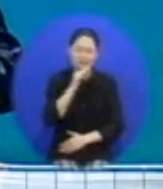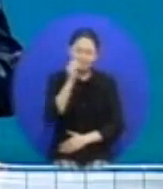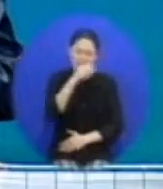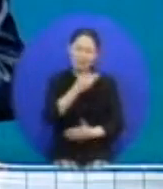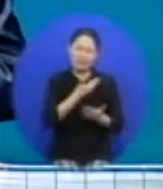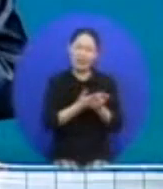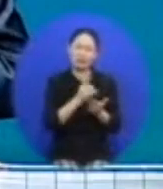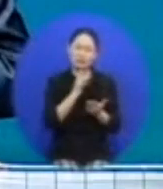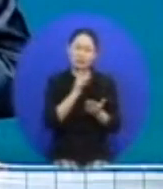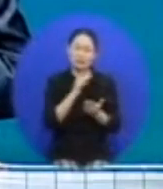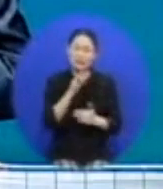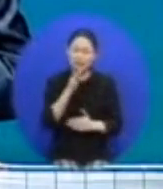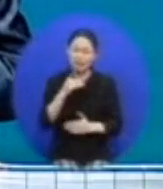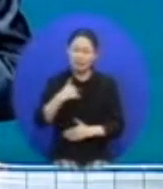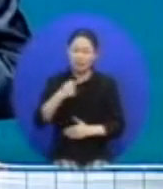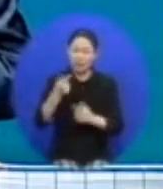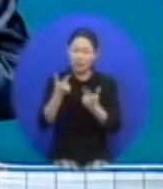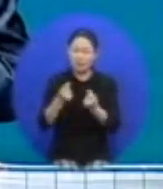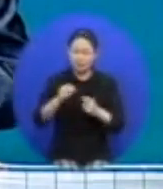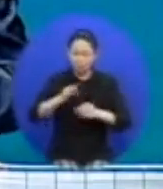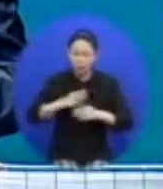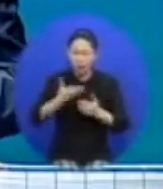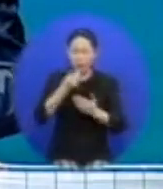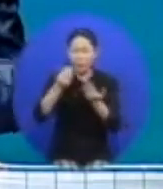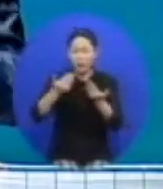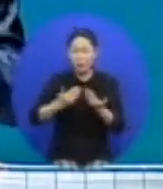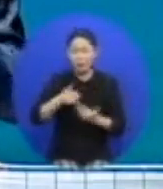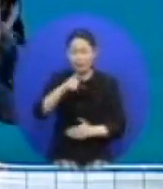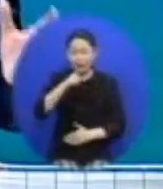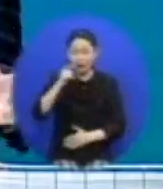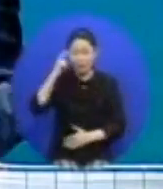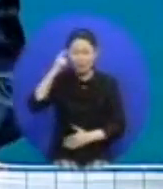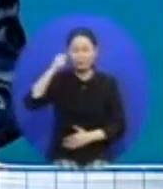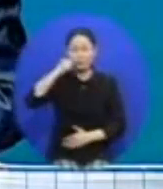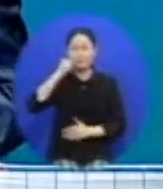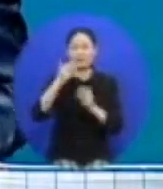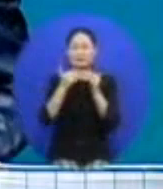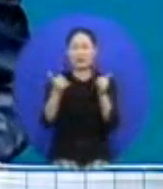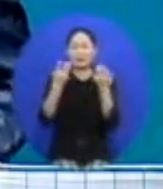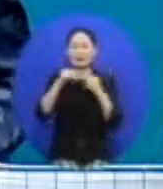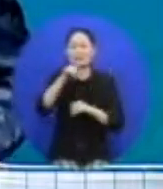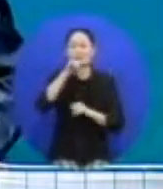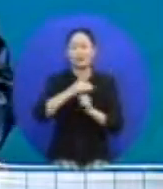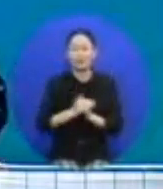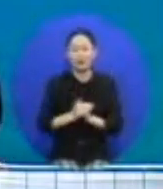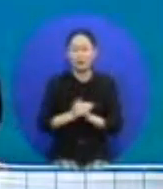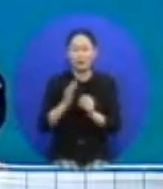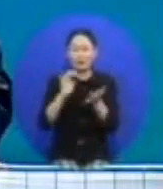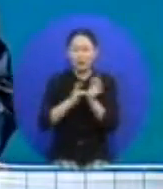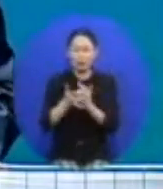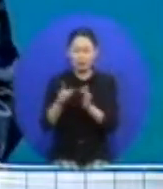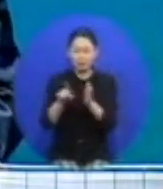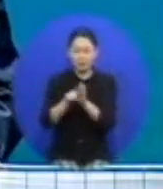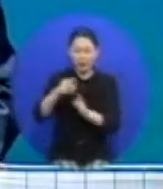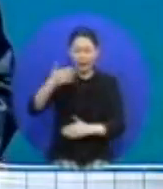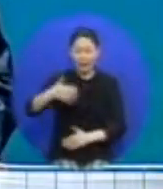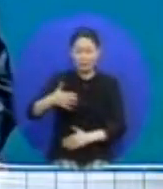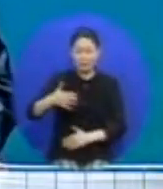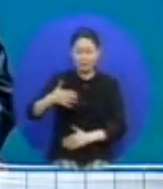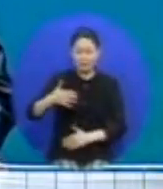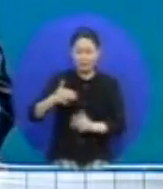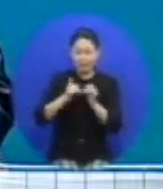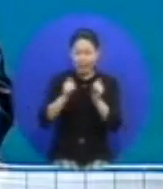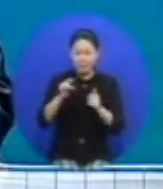내가 그런 놀라운 복을 받고 있다고 전해 생각하지 못하는 분들이 많습니다 예수를 안 믿는 사람들만